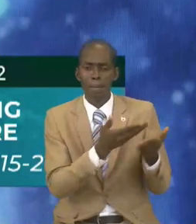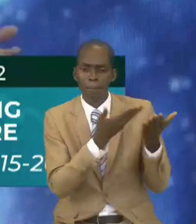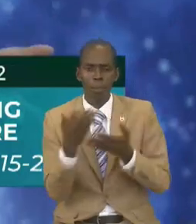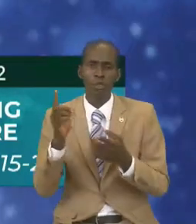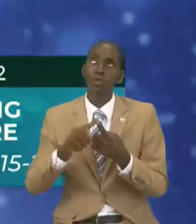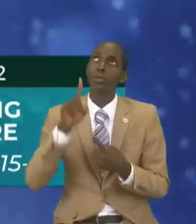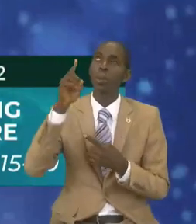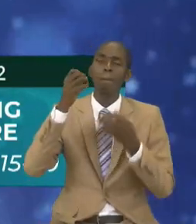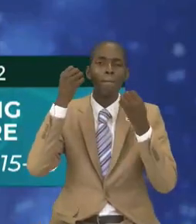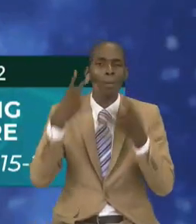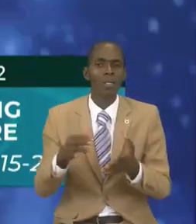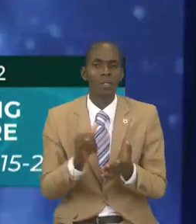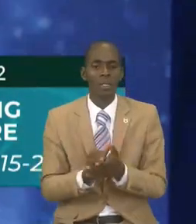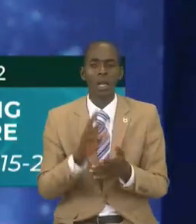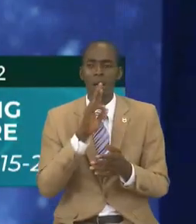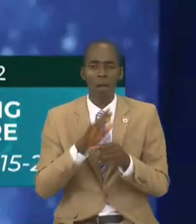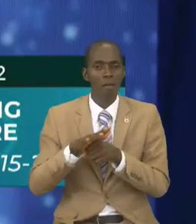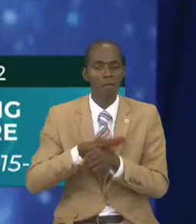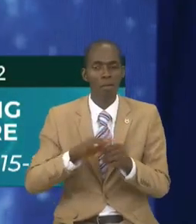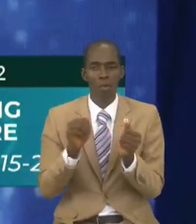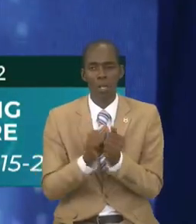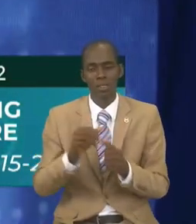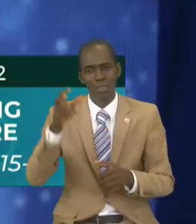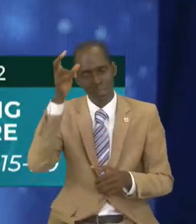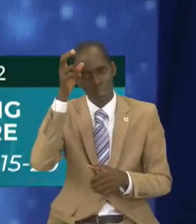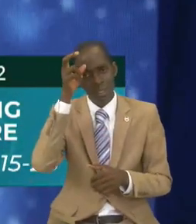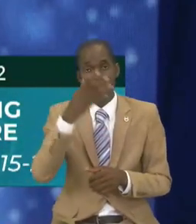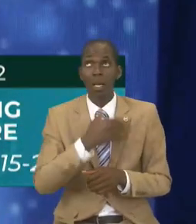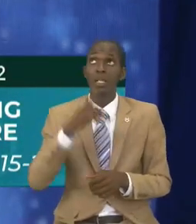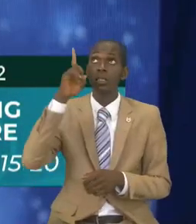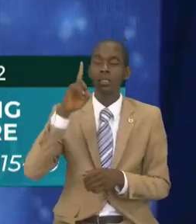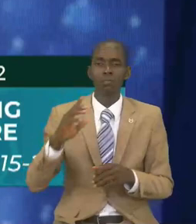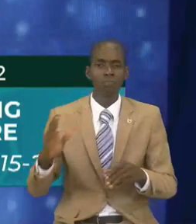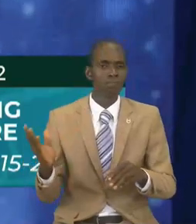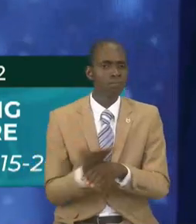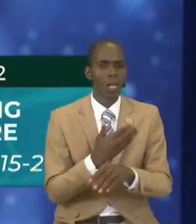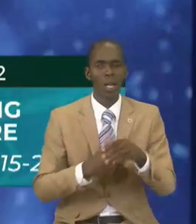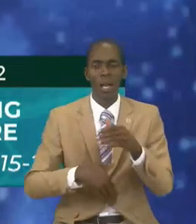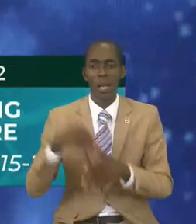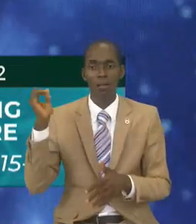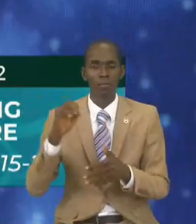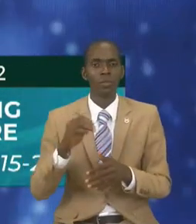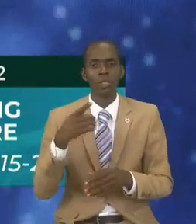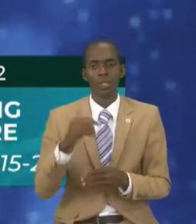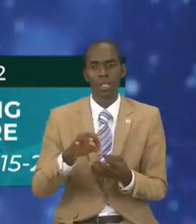on amena auprès de Jésus plusieurs démoniaques. Il chassa les esprits par